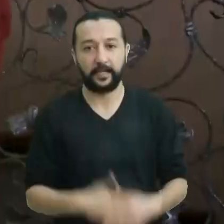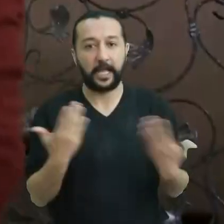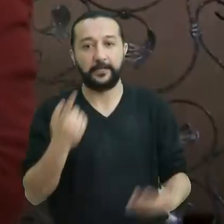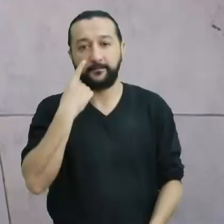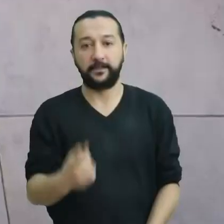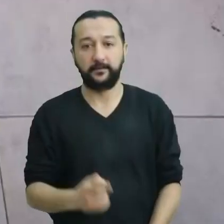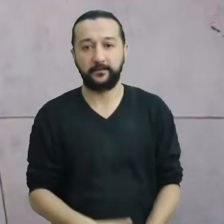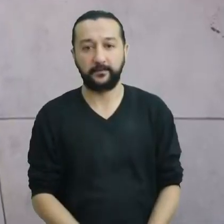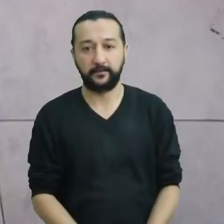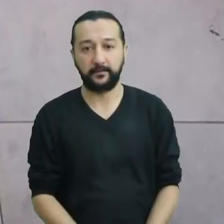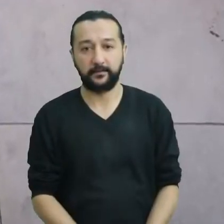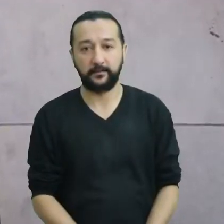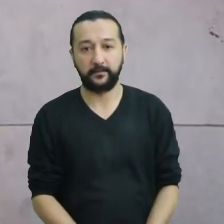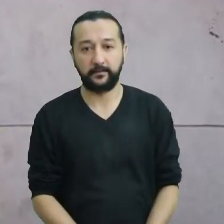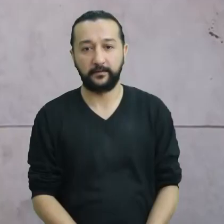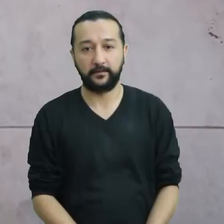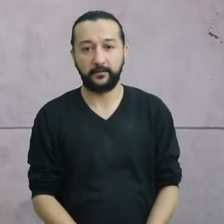Ay! Nurhan çerçeveyi düşürmüş.